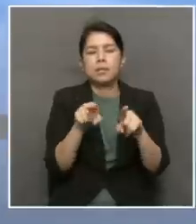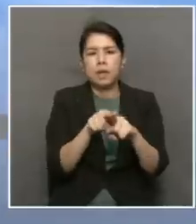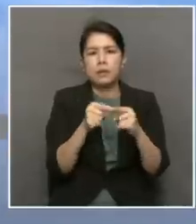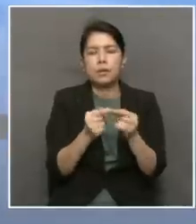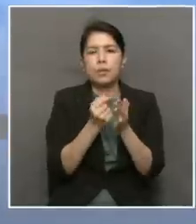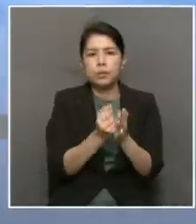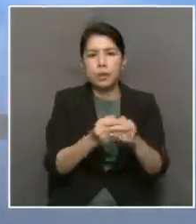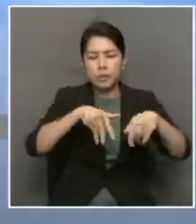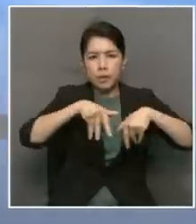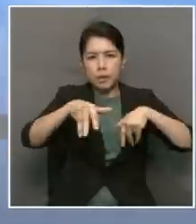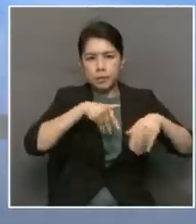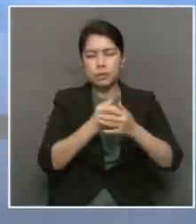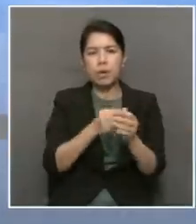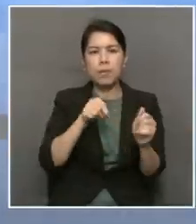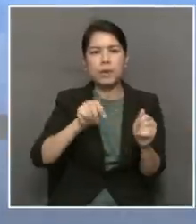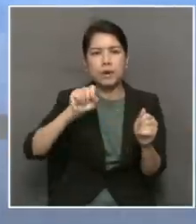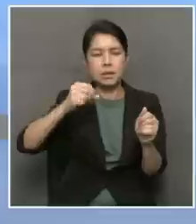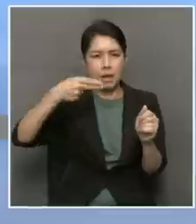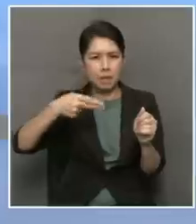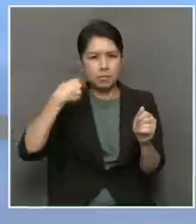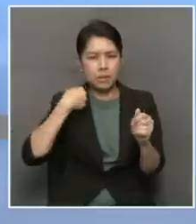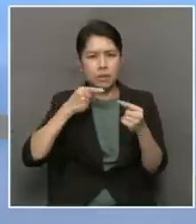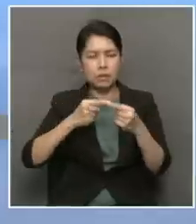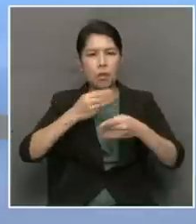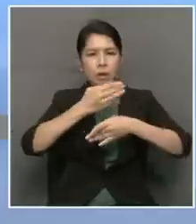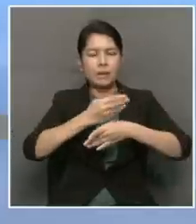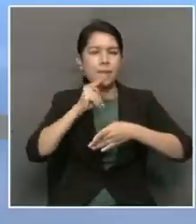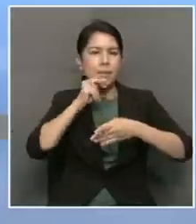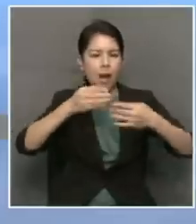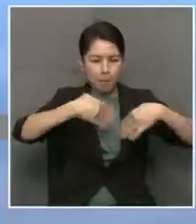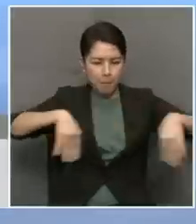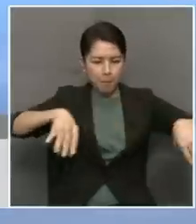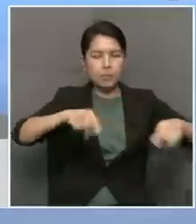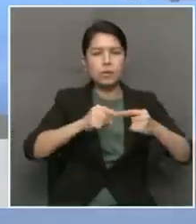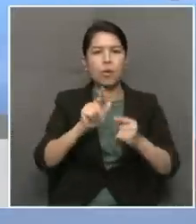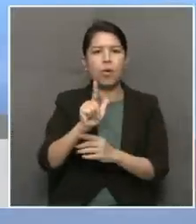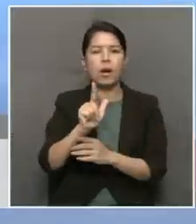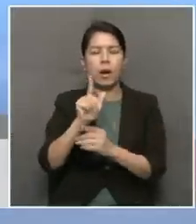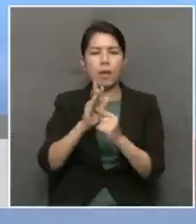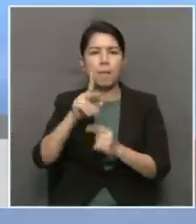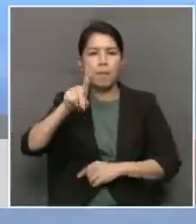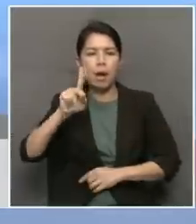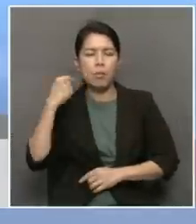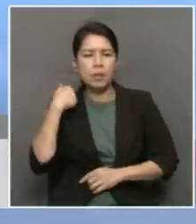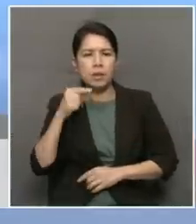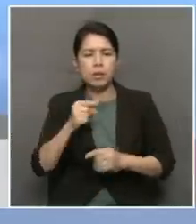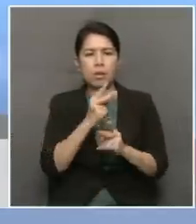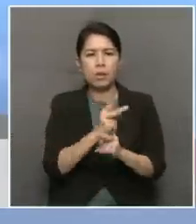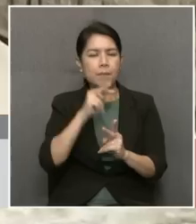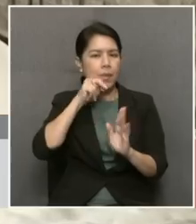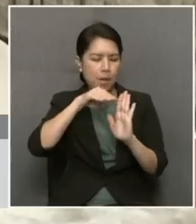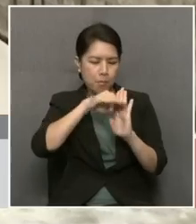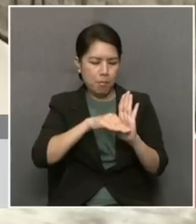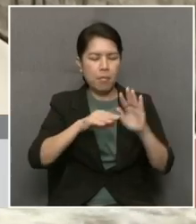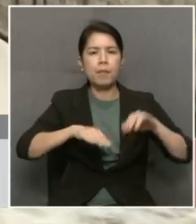อำเภอสหัสขันหลังเขื่อนลำปามีน้ำเกินปริมาณกักเก็บที่ร้อยละ 104หรือประมาณ2,000